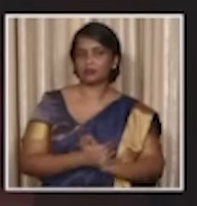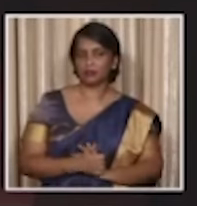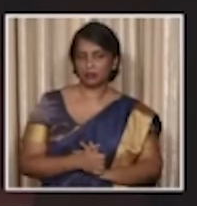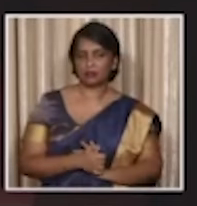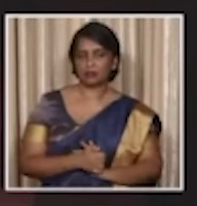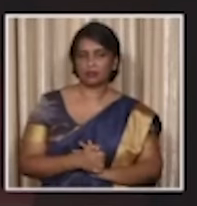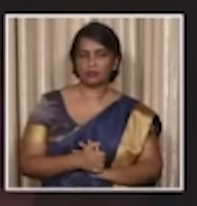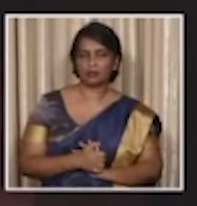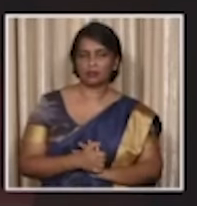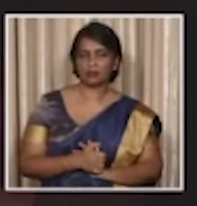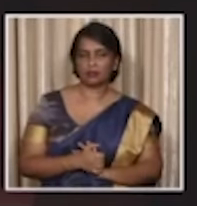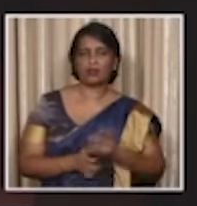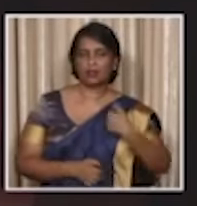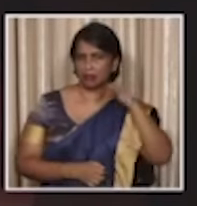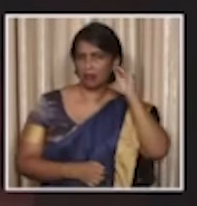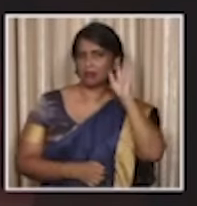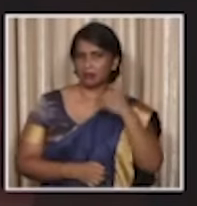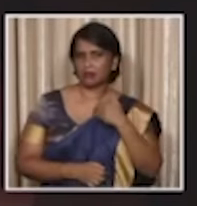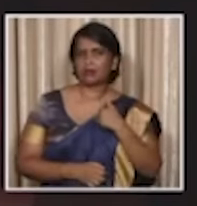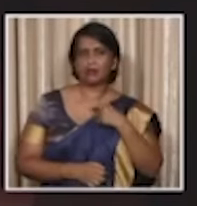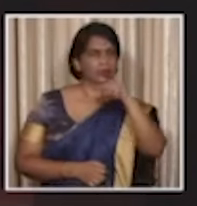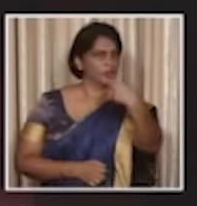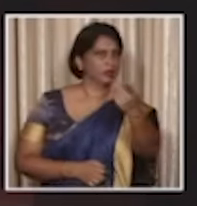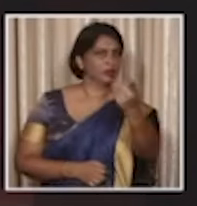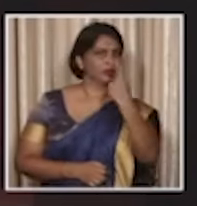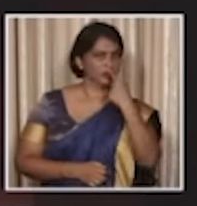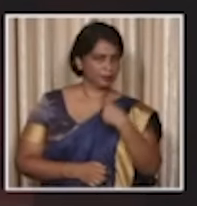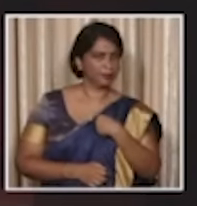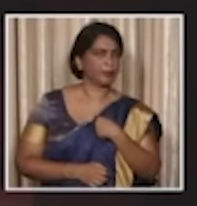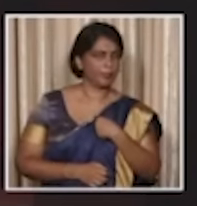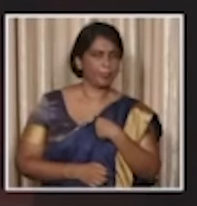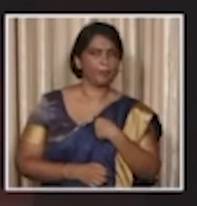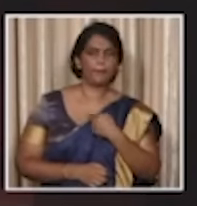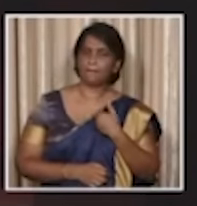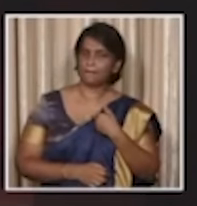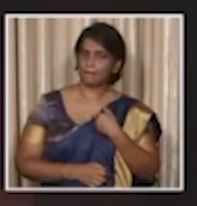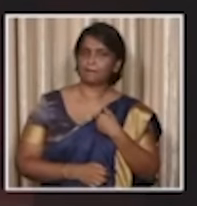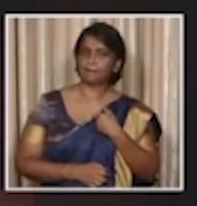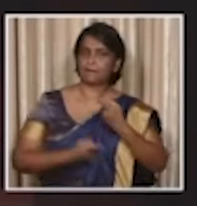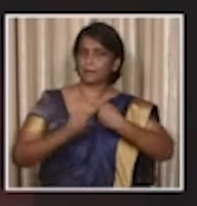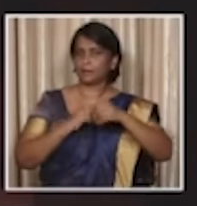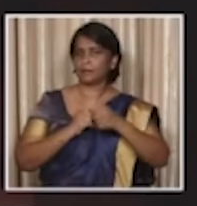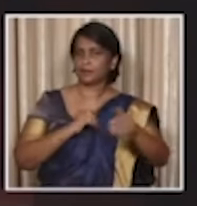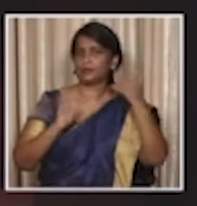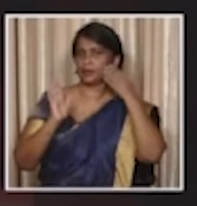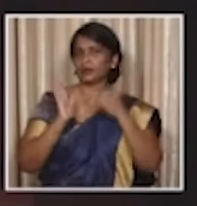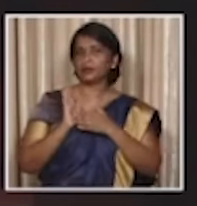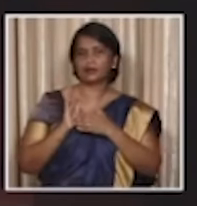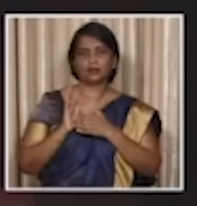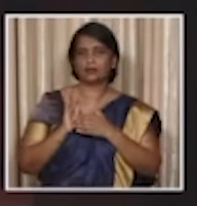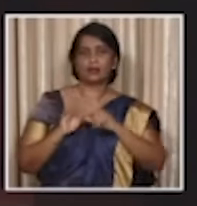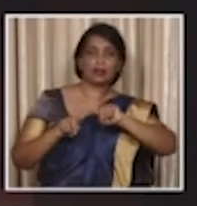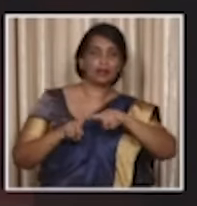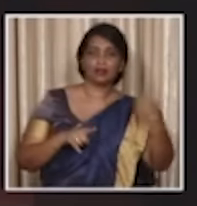මට ඇහුණ මේ ඒ පැත්තෙන් කියනකොට අපි රීනෙගෝසියේෂන් එකකට යනවායි කියලා තව